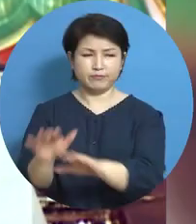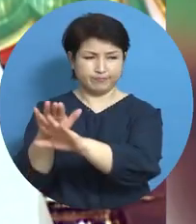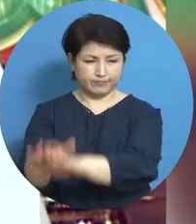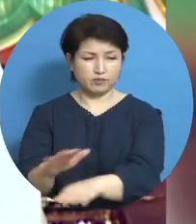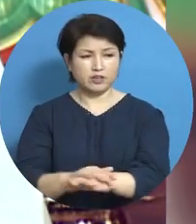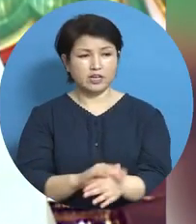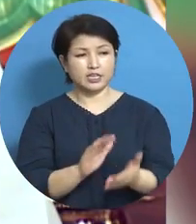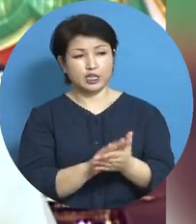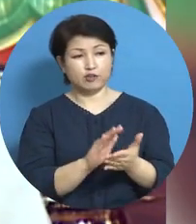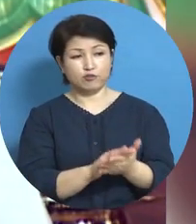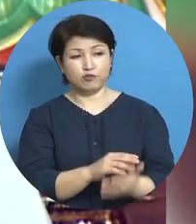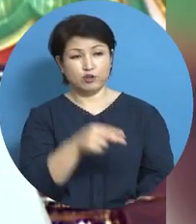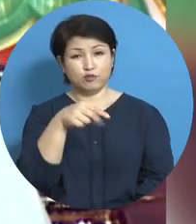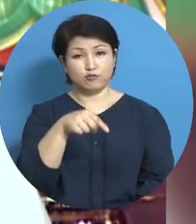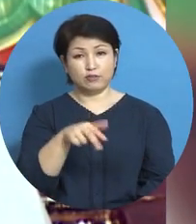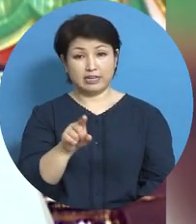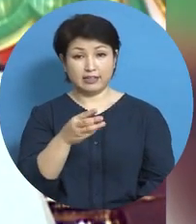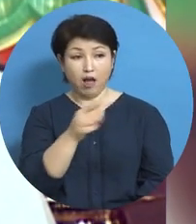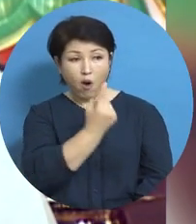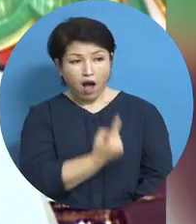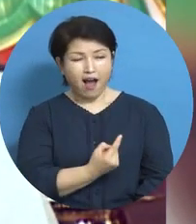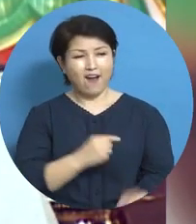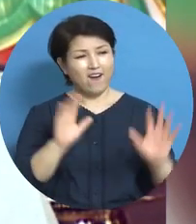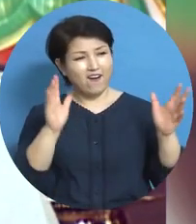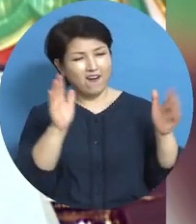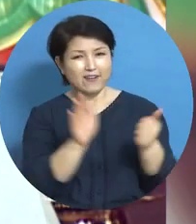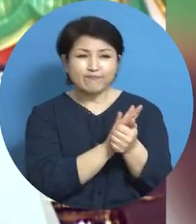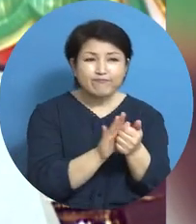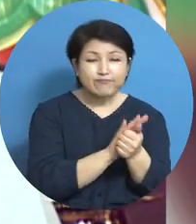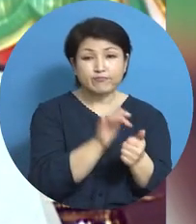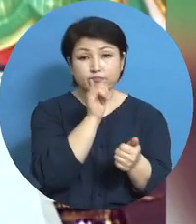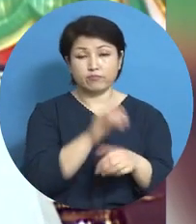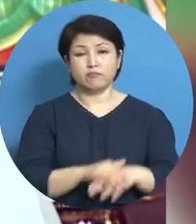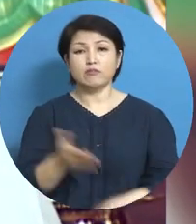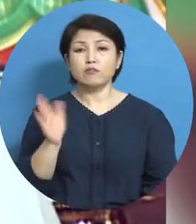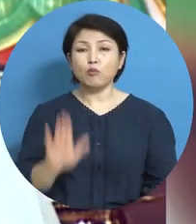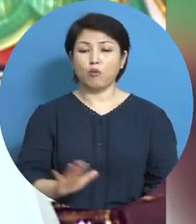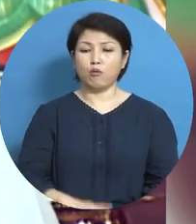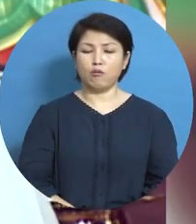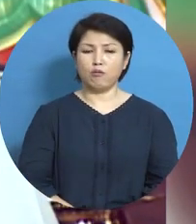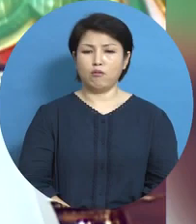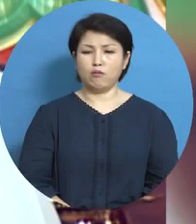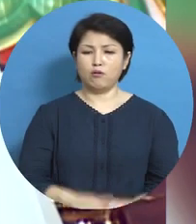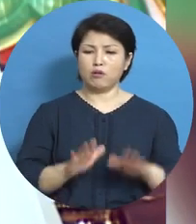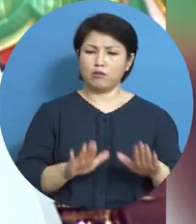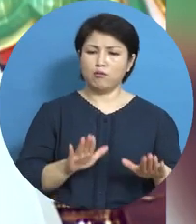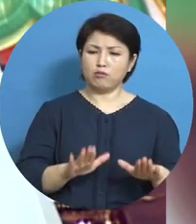환영하고 맞이하고 함께 시간을 보냈어요. 근데 이번에 왔을 때는